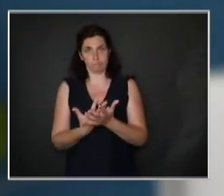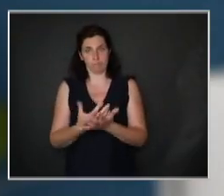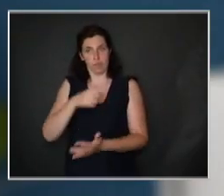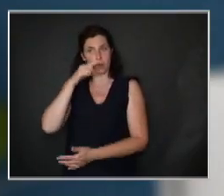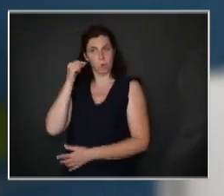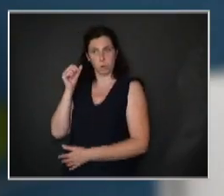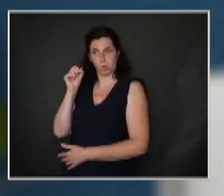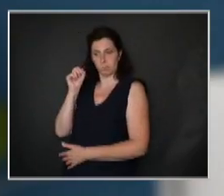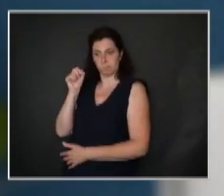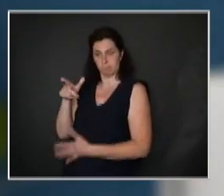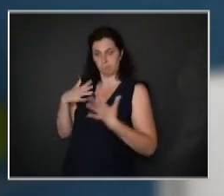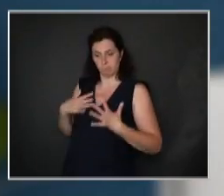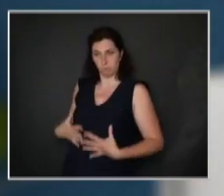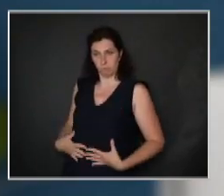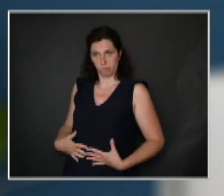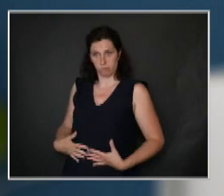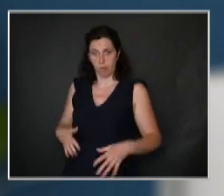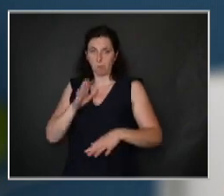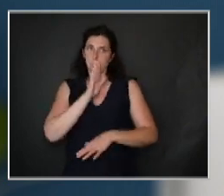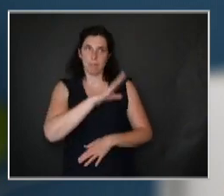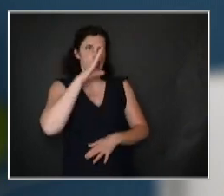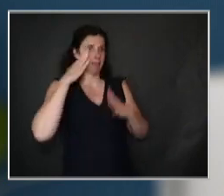est l'anatomie de l'humanité.